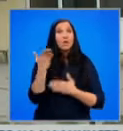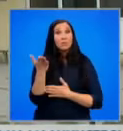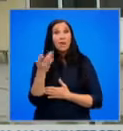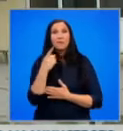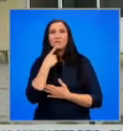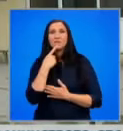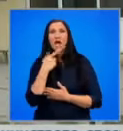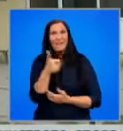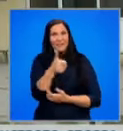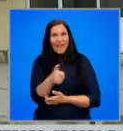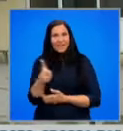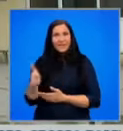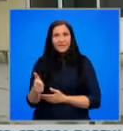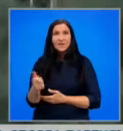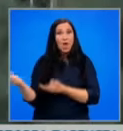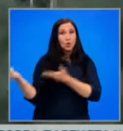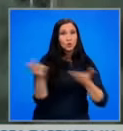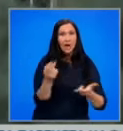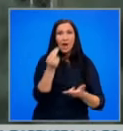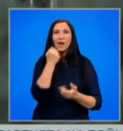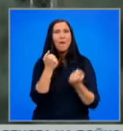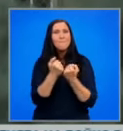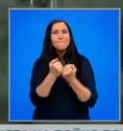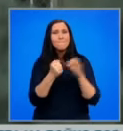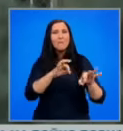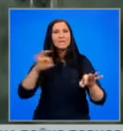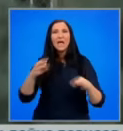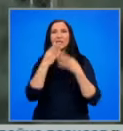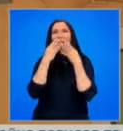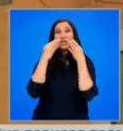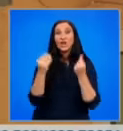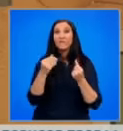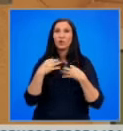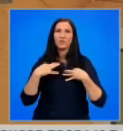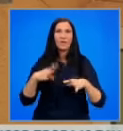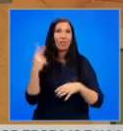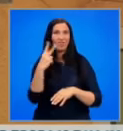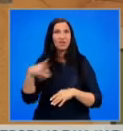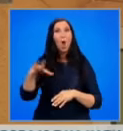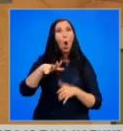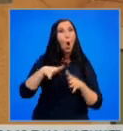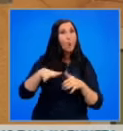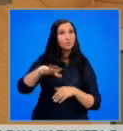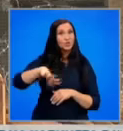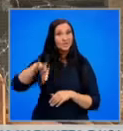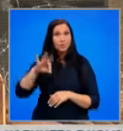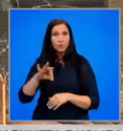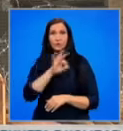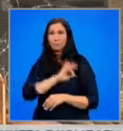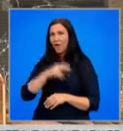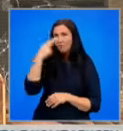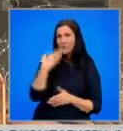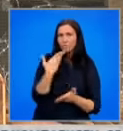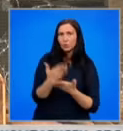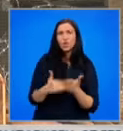за дезинсекция и доставка на храна в местата за лишаване от свобода. И двете обществени поръчки са спечелени от фирми,